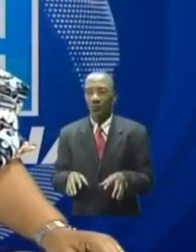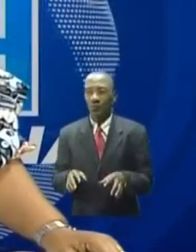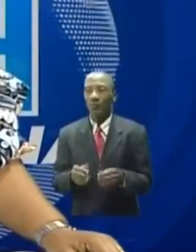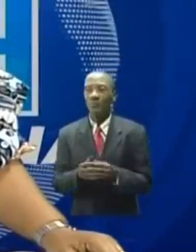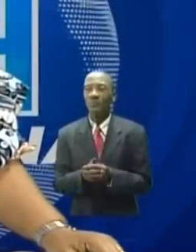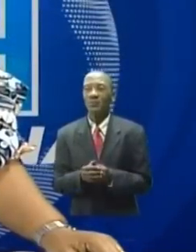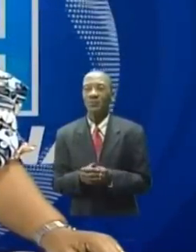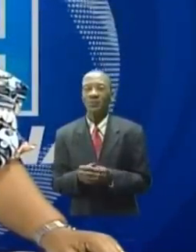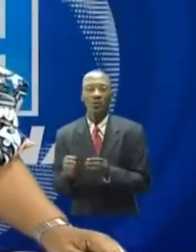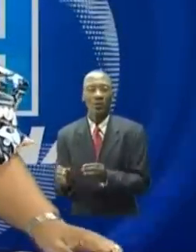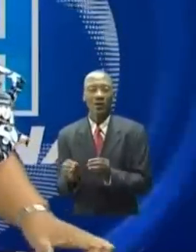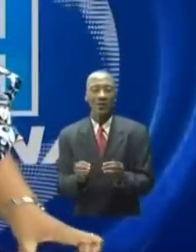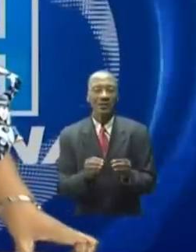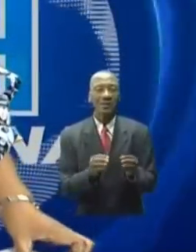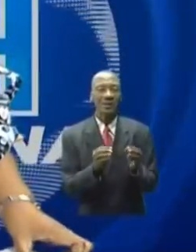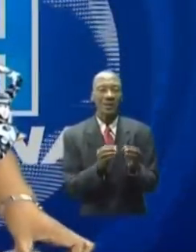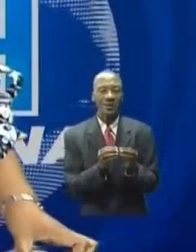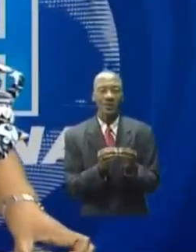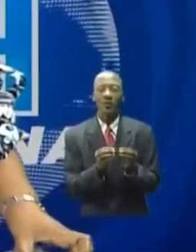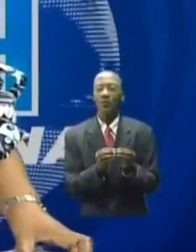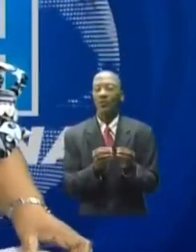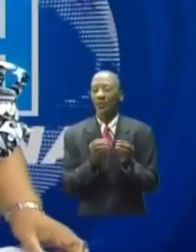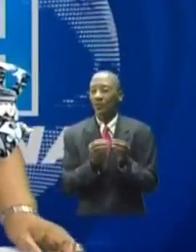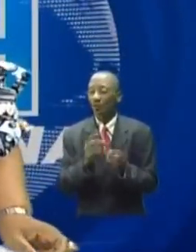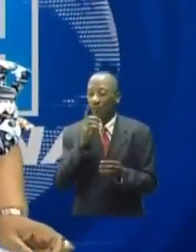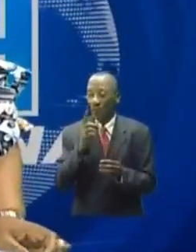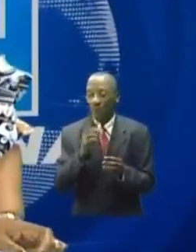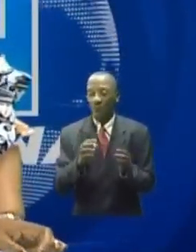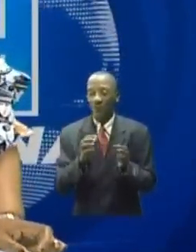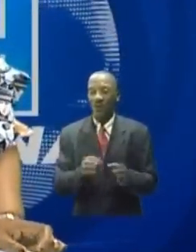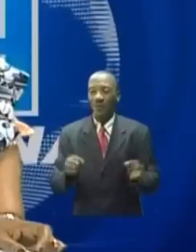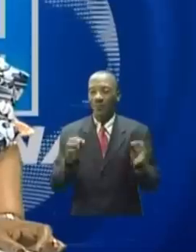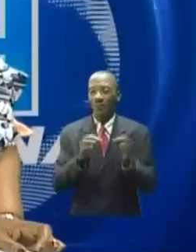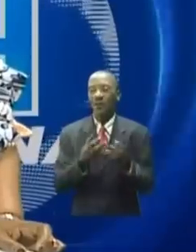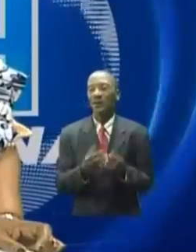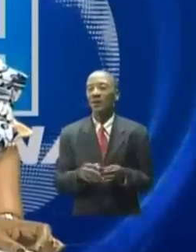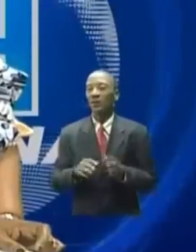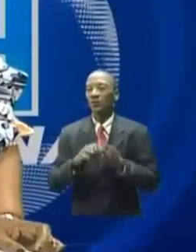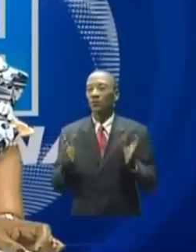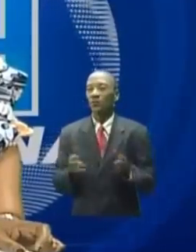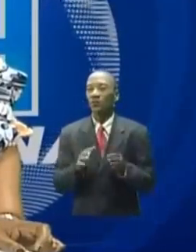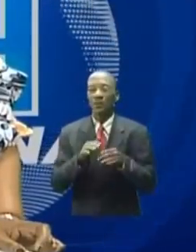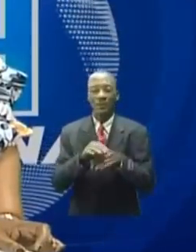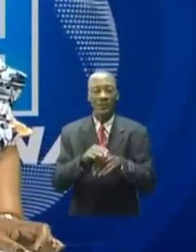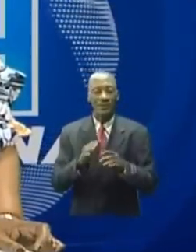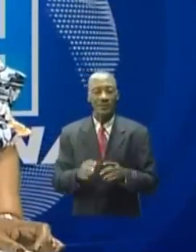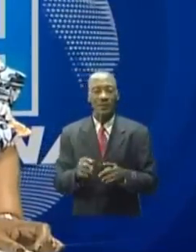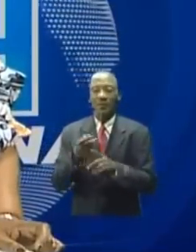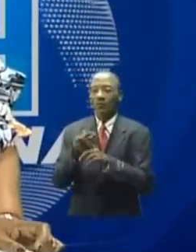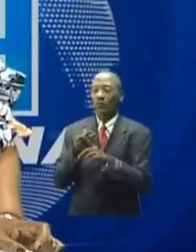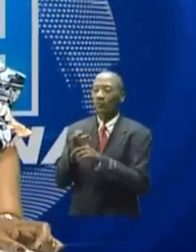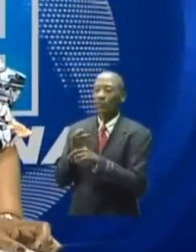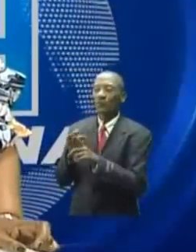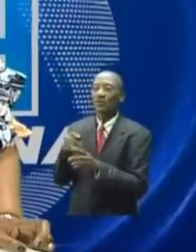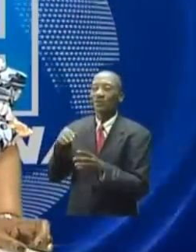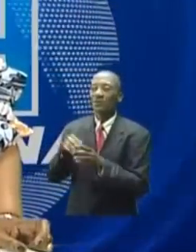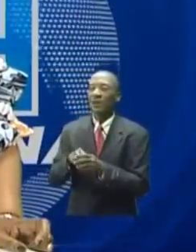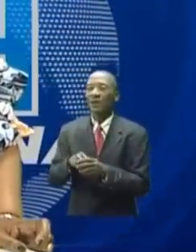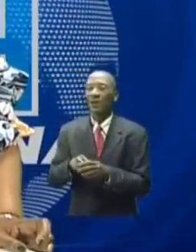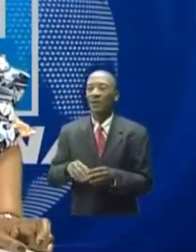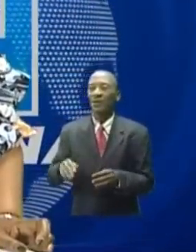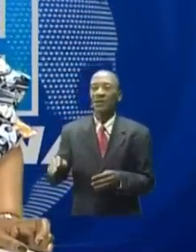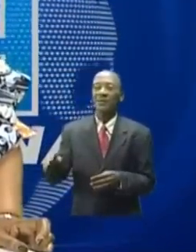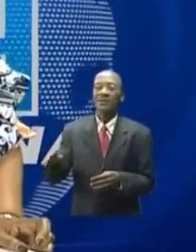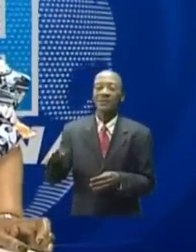le jour. Cette usine avec une capacité de production de 1500 tonnes l'année a été inaugurée aujourd'hui par le ministre de